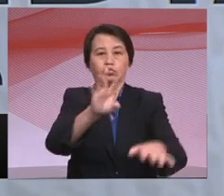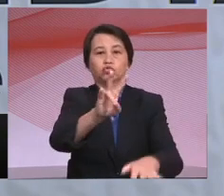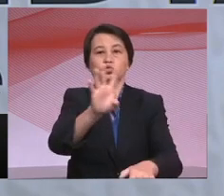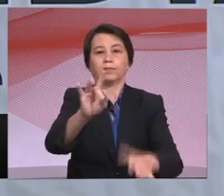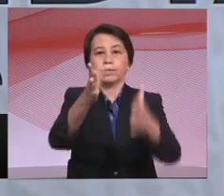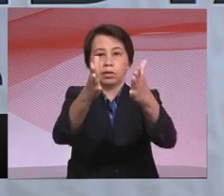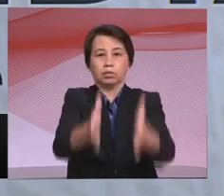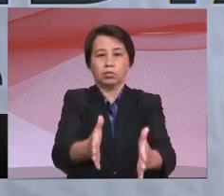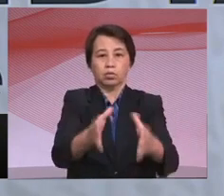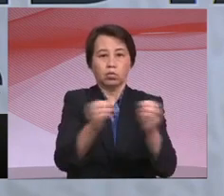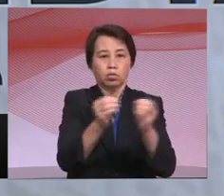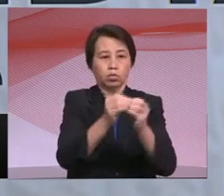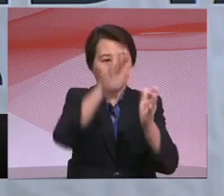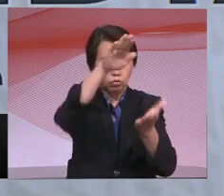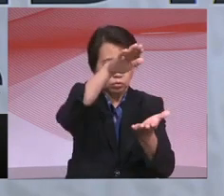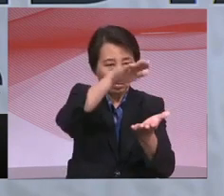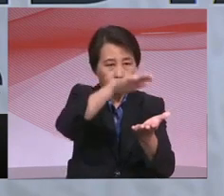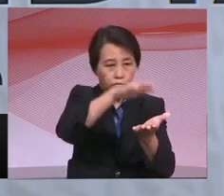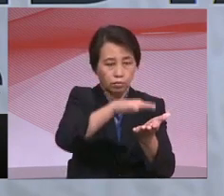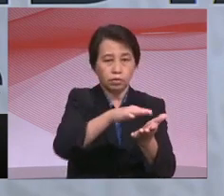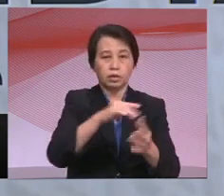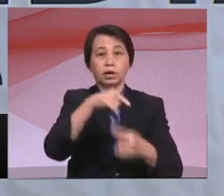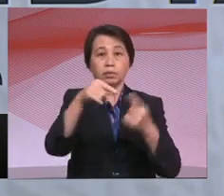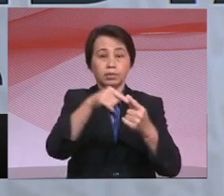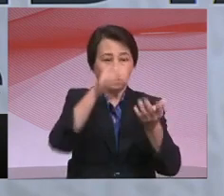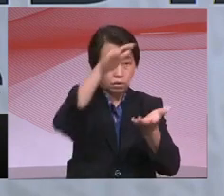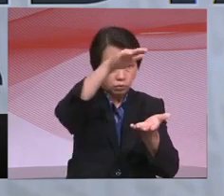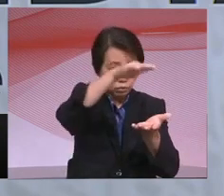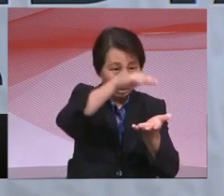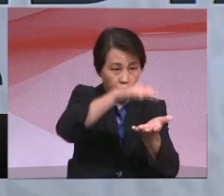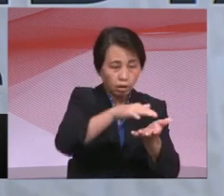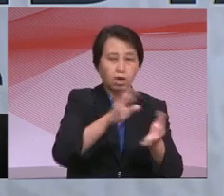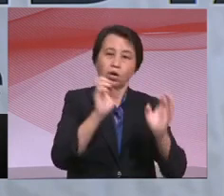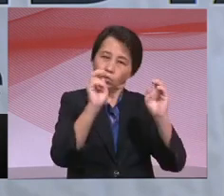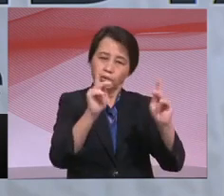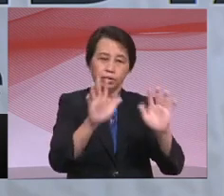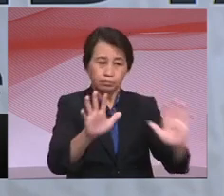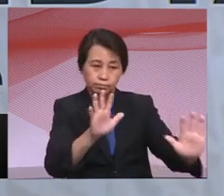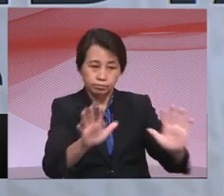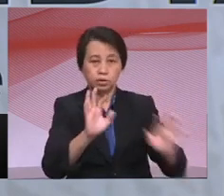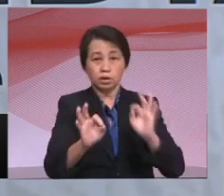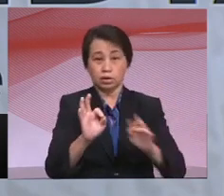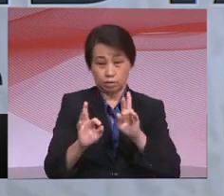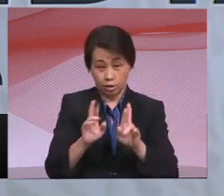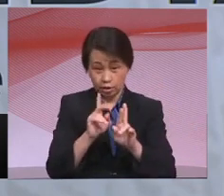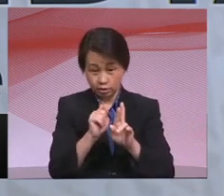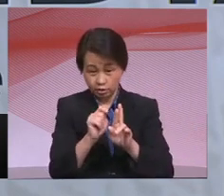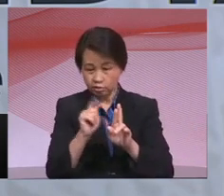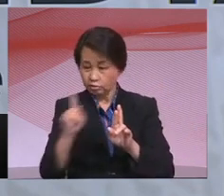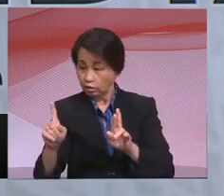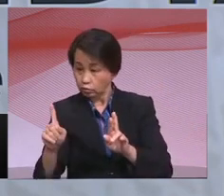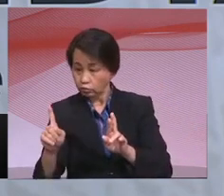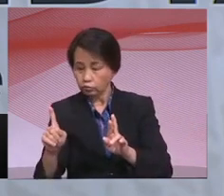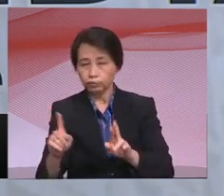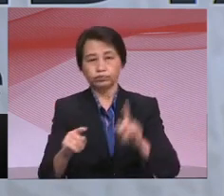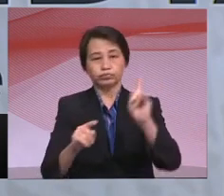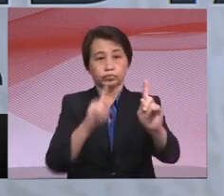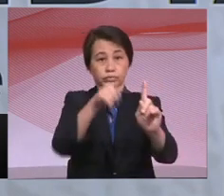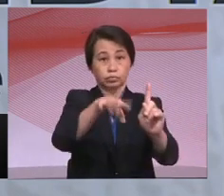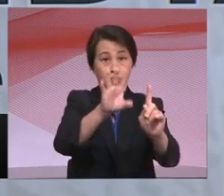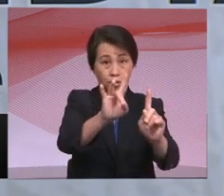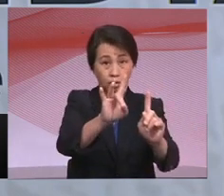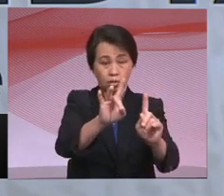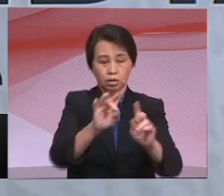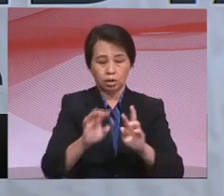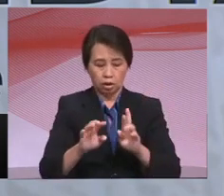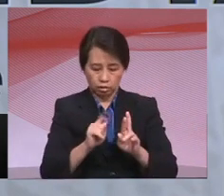78 orang. Jadi semakin berkurangan. Jadi bila berkurangan maksudnya terkawal. Kalau RT ialah 1, jadi sejak 1 Ogos kita